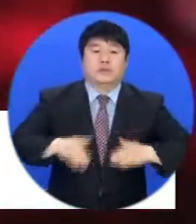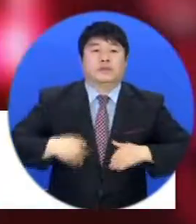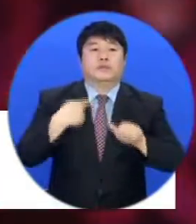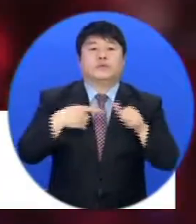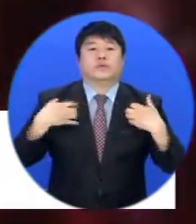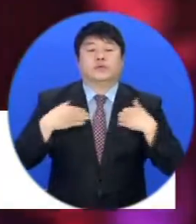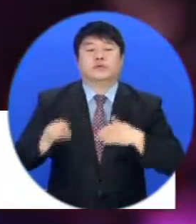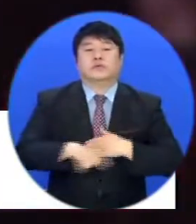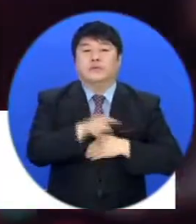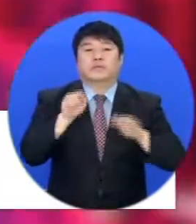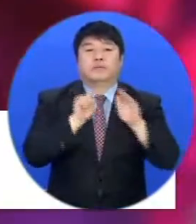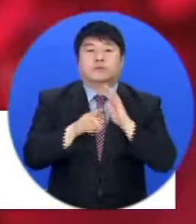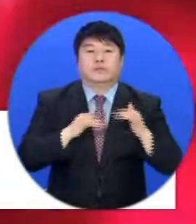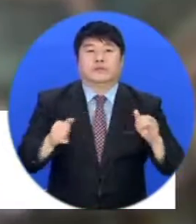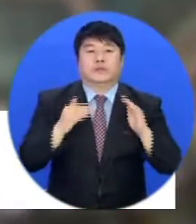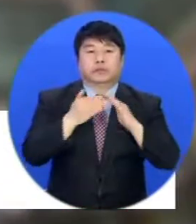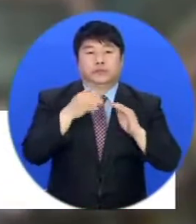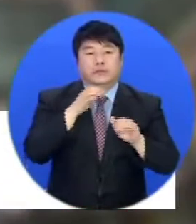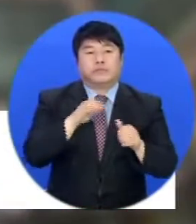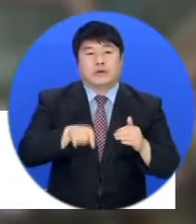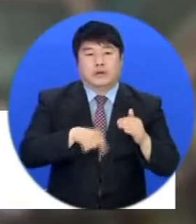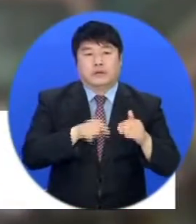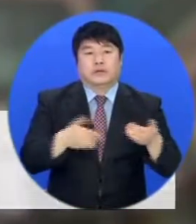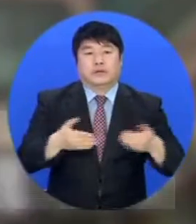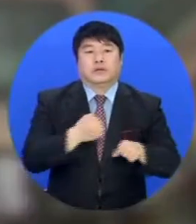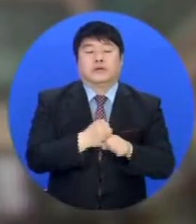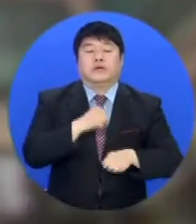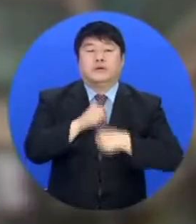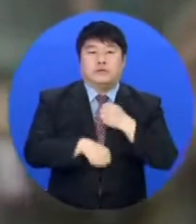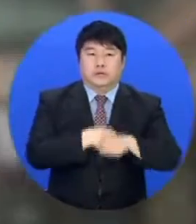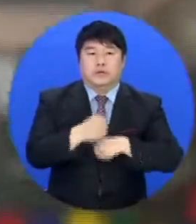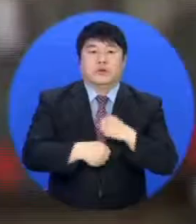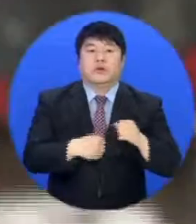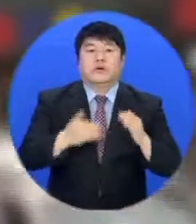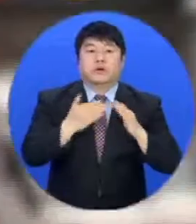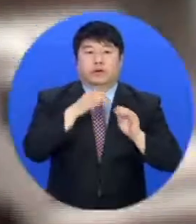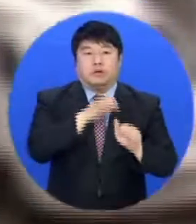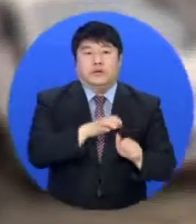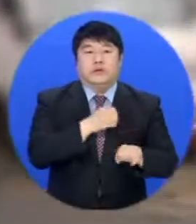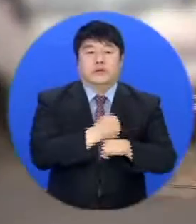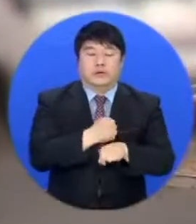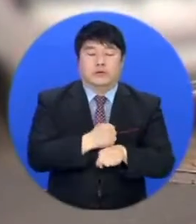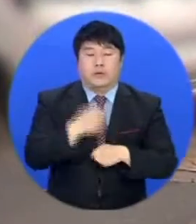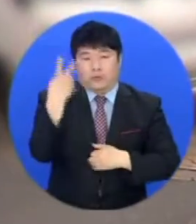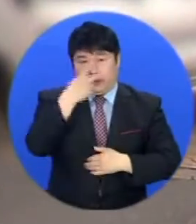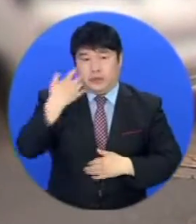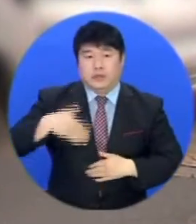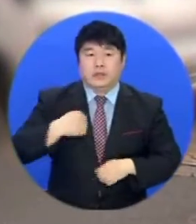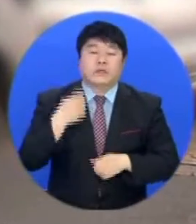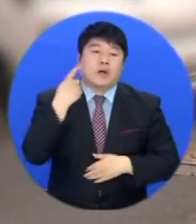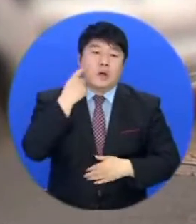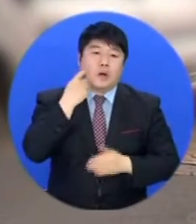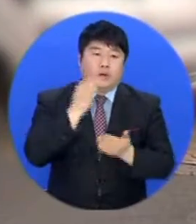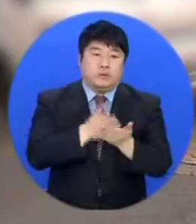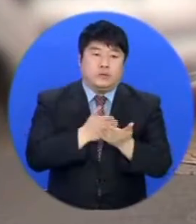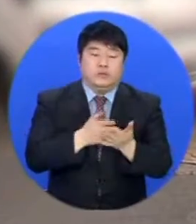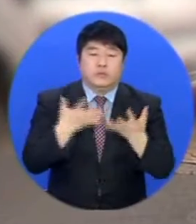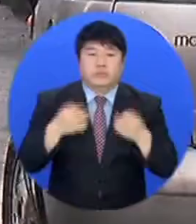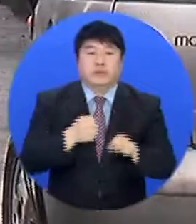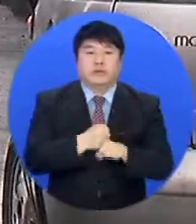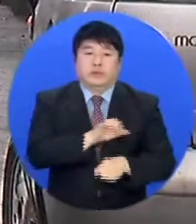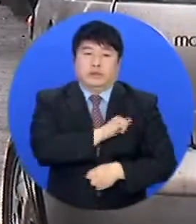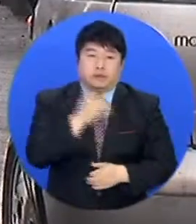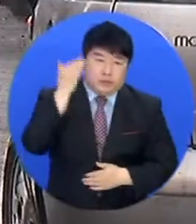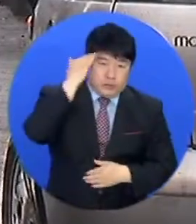이들 방문자들에게 재택근무 등 자율격리 조치를 취한 가운데 확인되지 않는 가짜뉴스가 떠돌면서